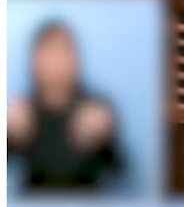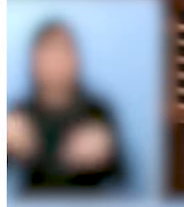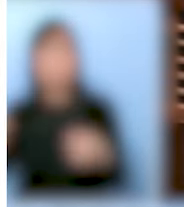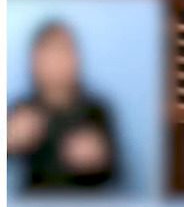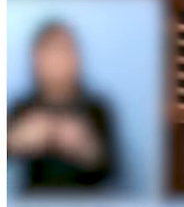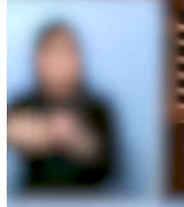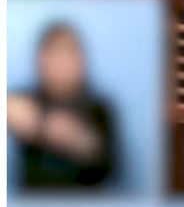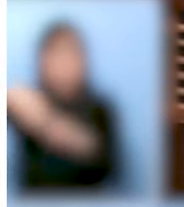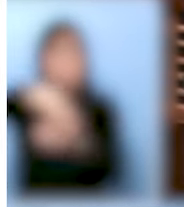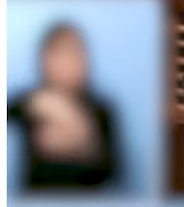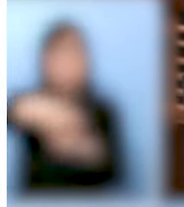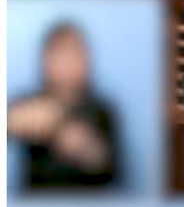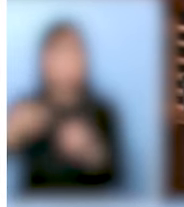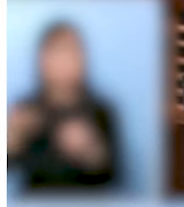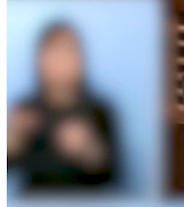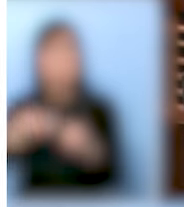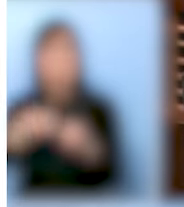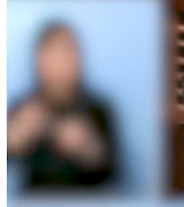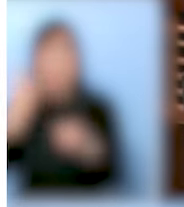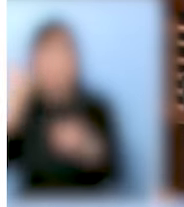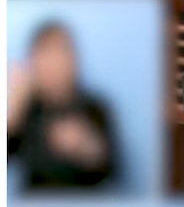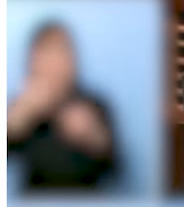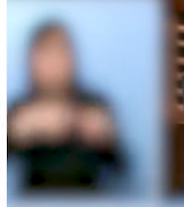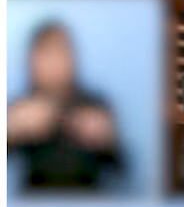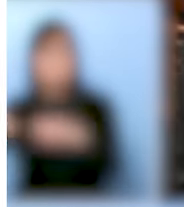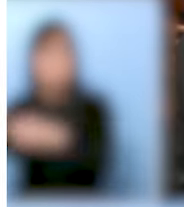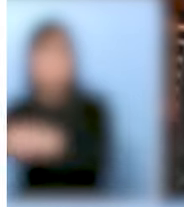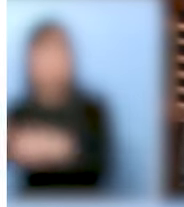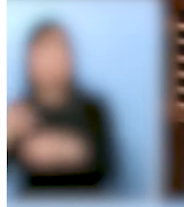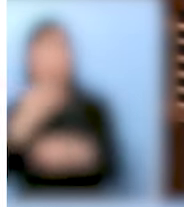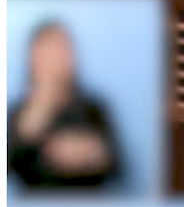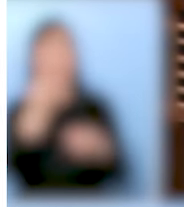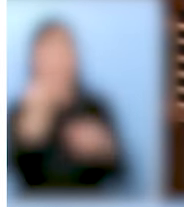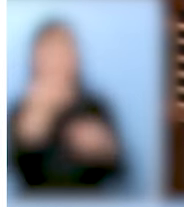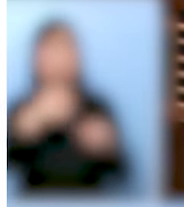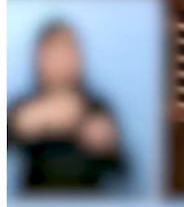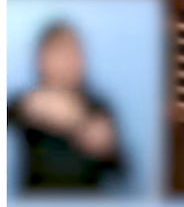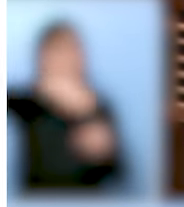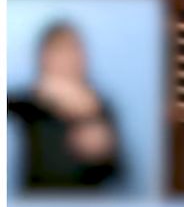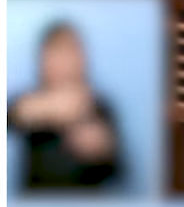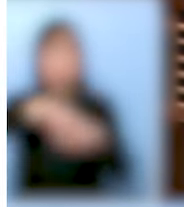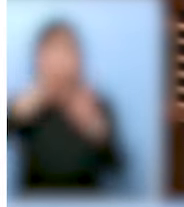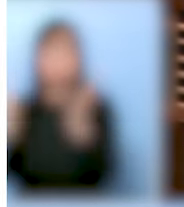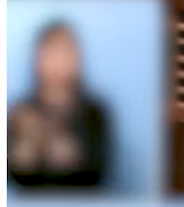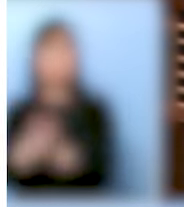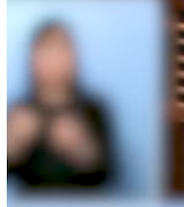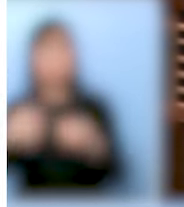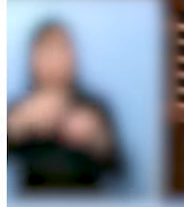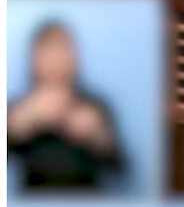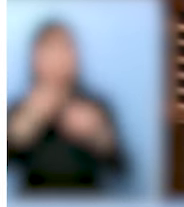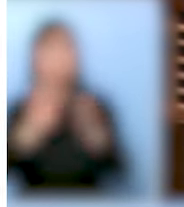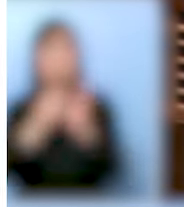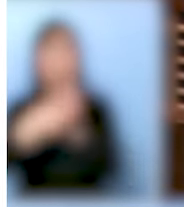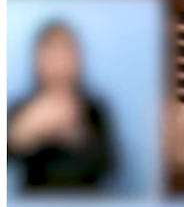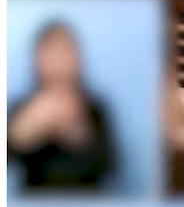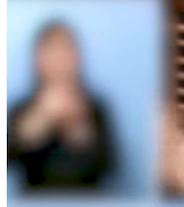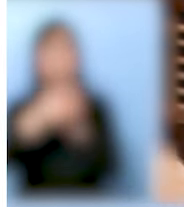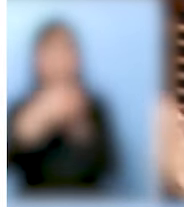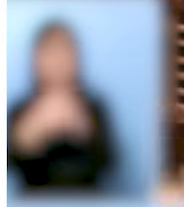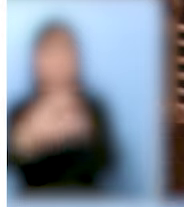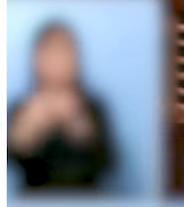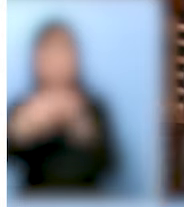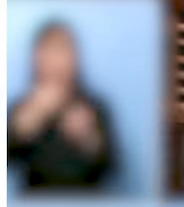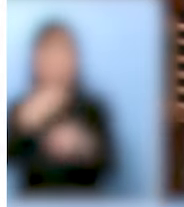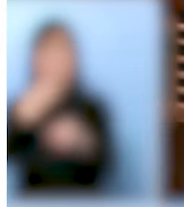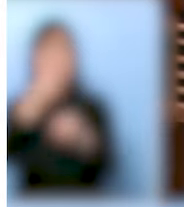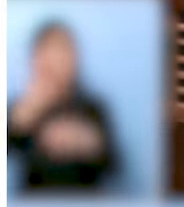罐頭刀事件而言，四罐罐頭有三個易拉罐罐頭，全部罐底向鏡頭，然後呢一個記